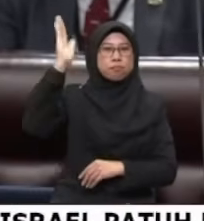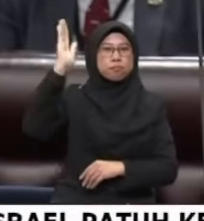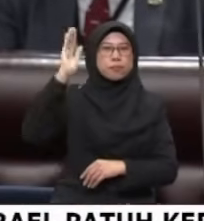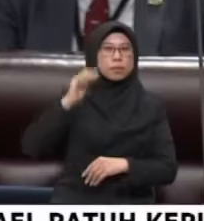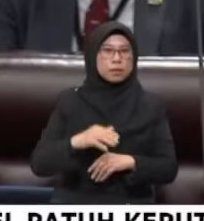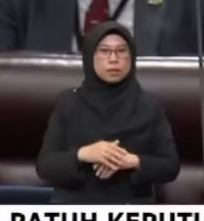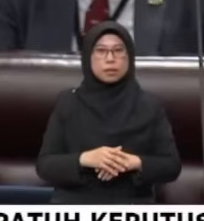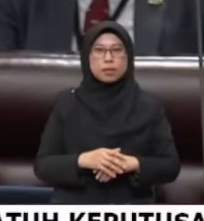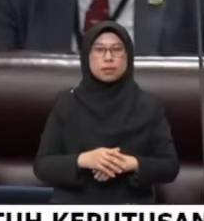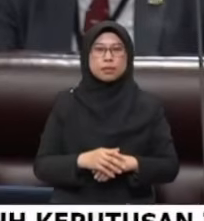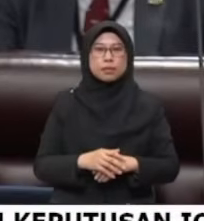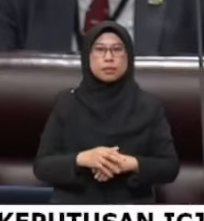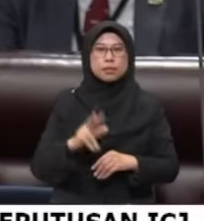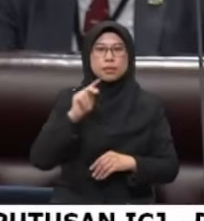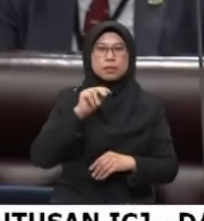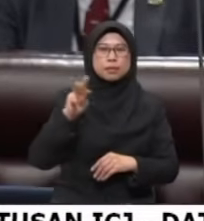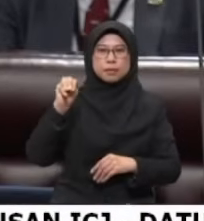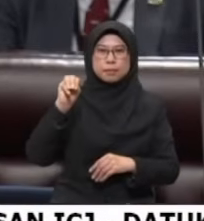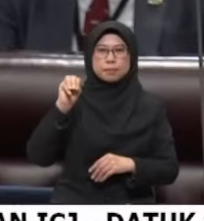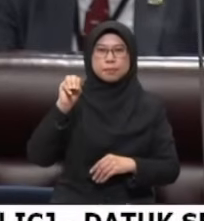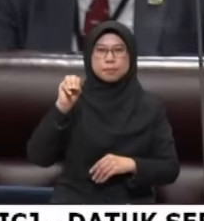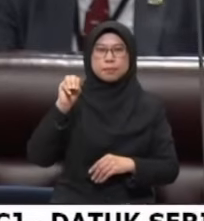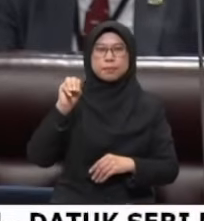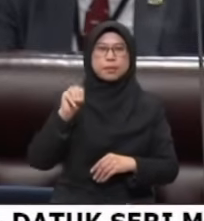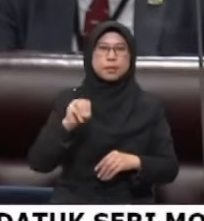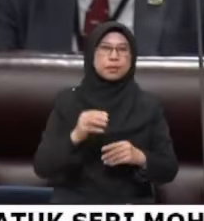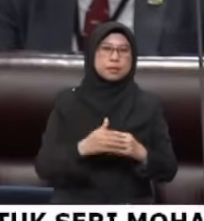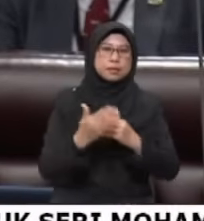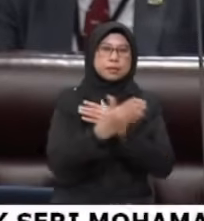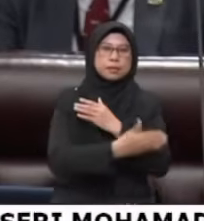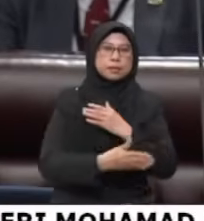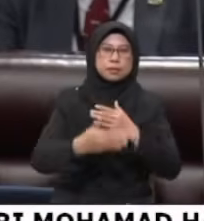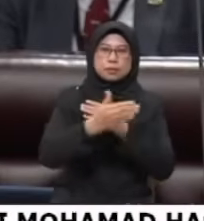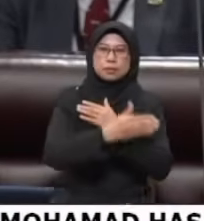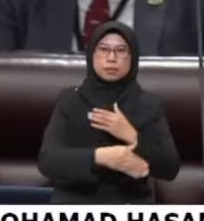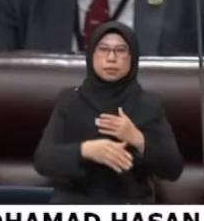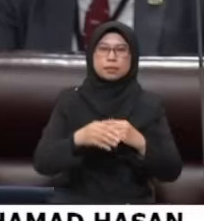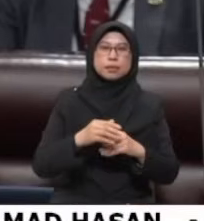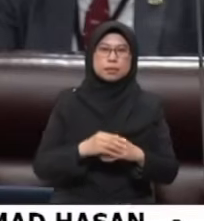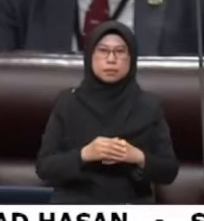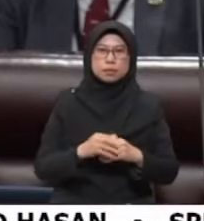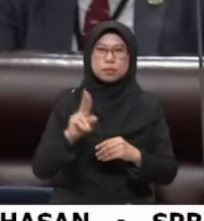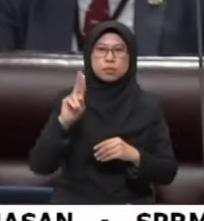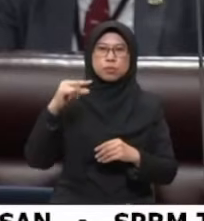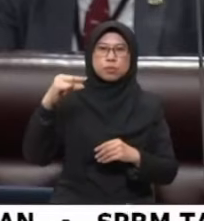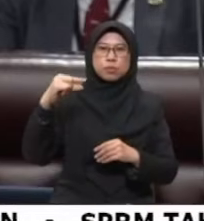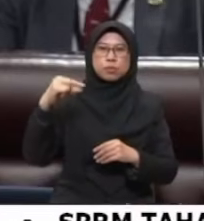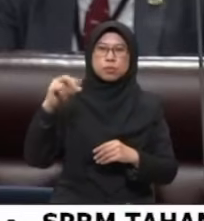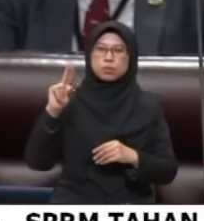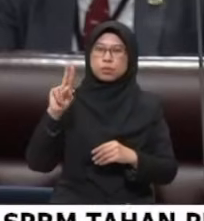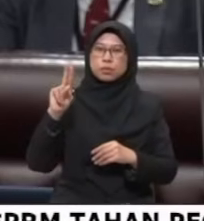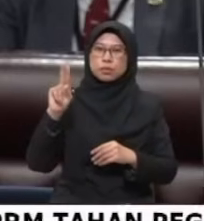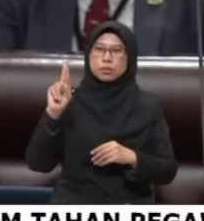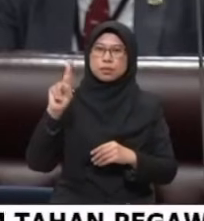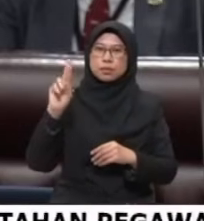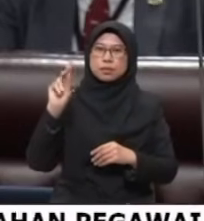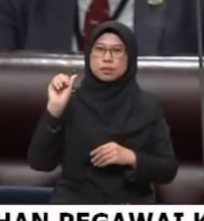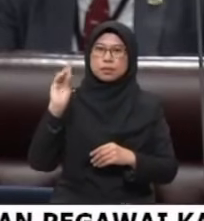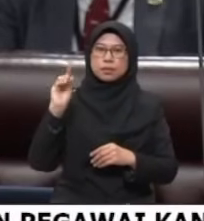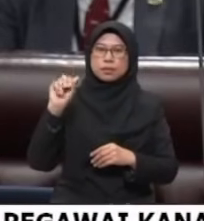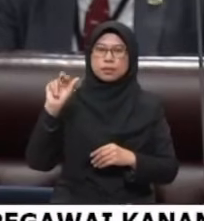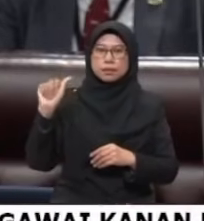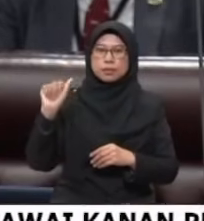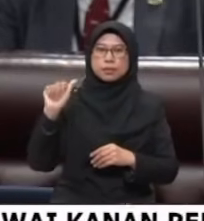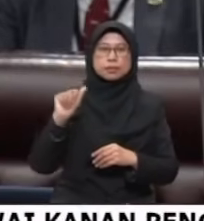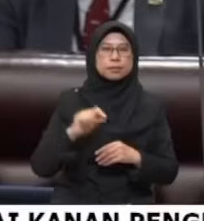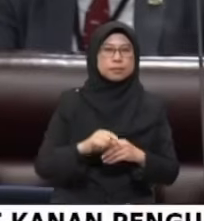berkecuali n alignment Movement 6 ke-19 di kampala uganda pada 1920 Januari yang